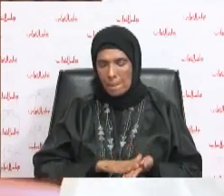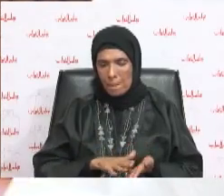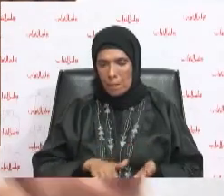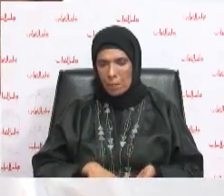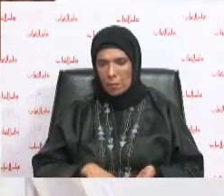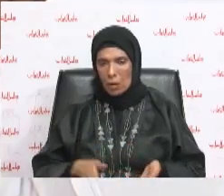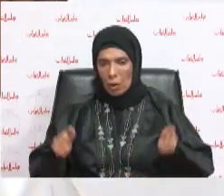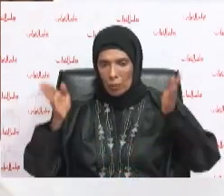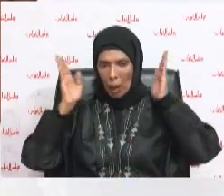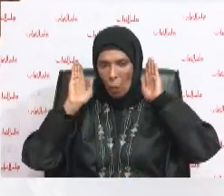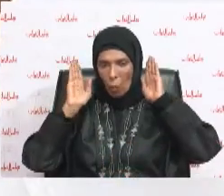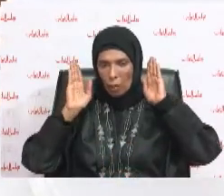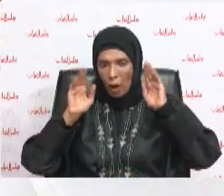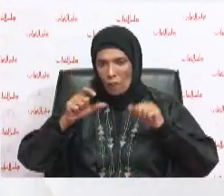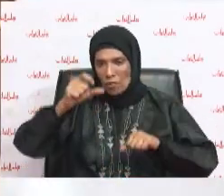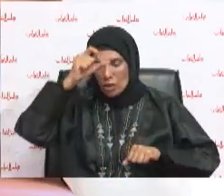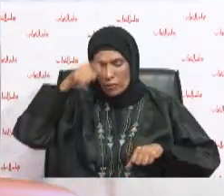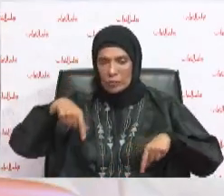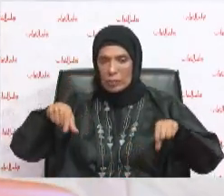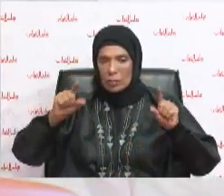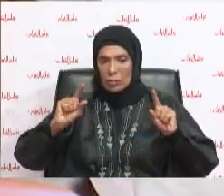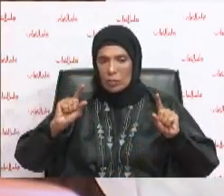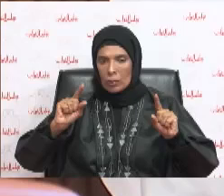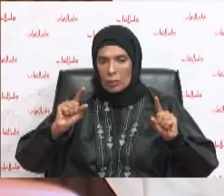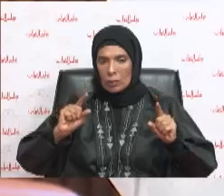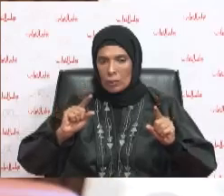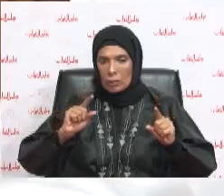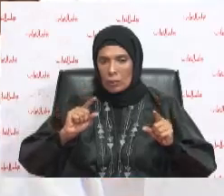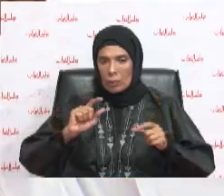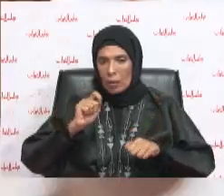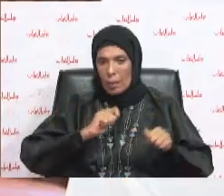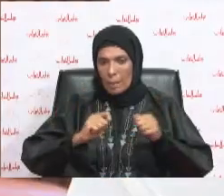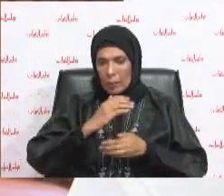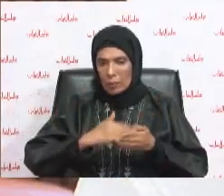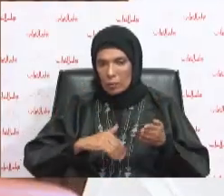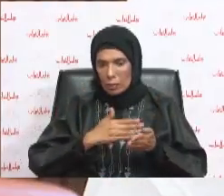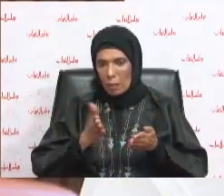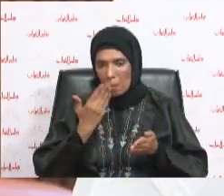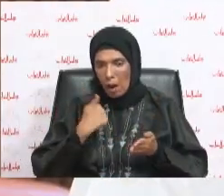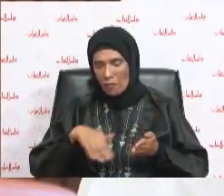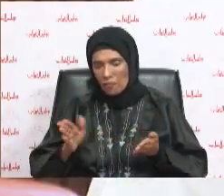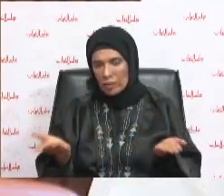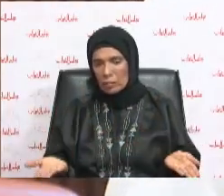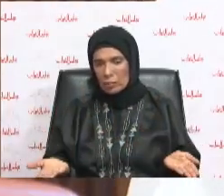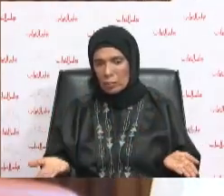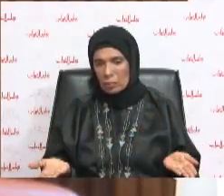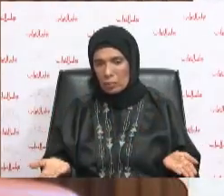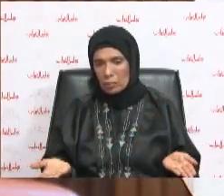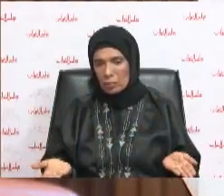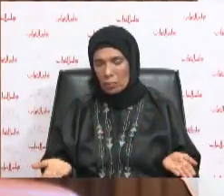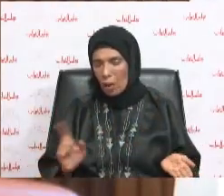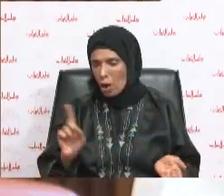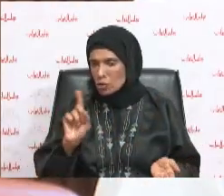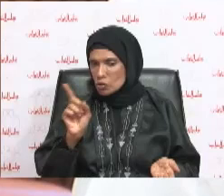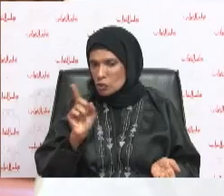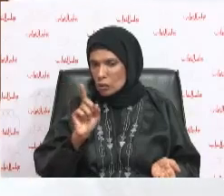السنية 14,000 متر واستخدم 60 في 60 والباقي محدودة كذي. هل هذا يعقل يعني؟